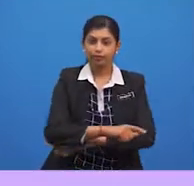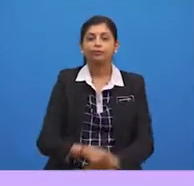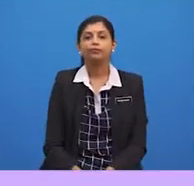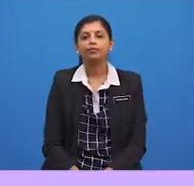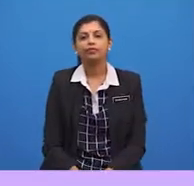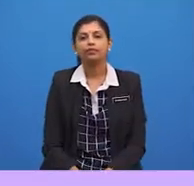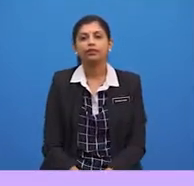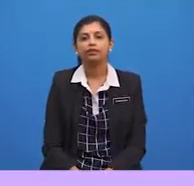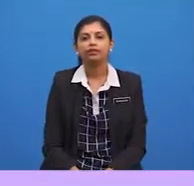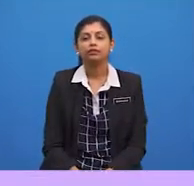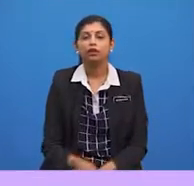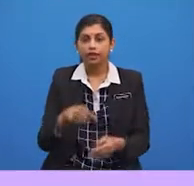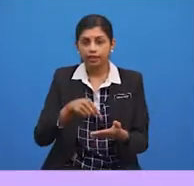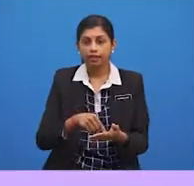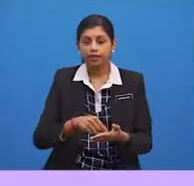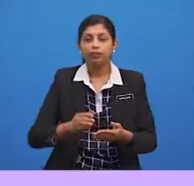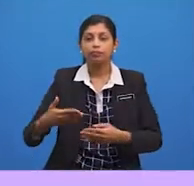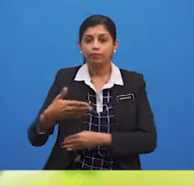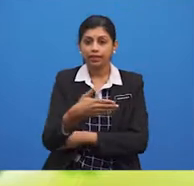bunga dan musim panas.